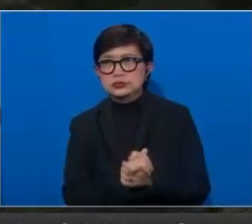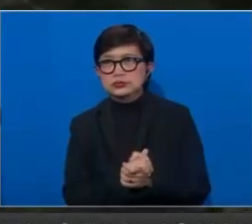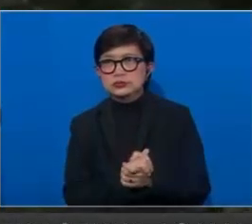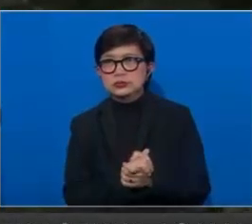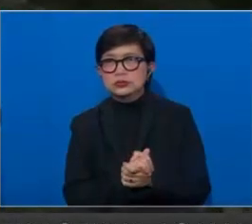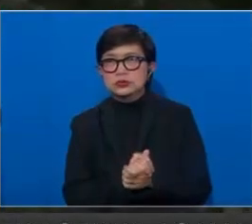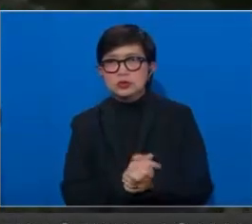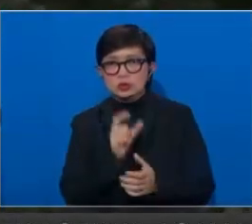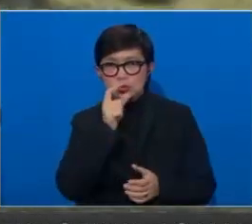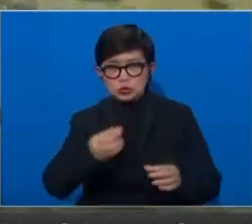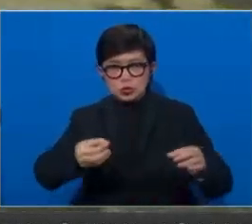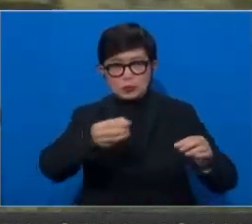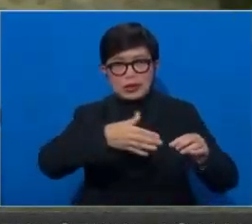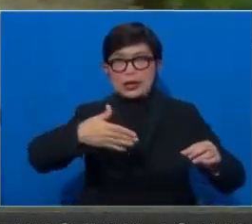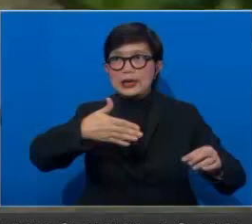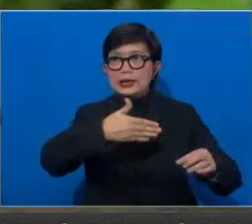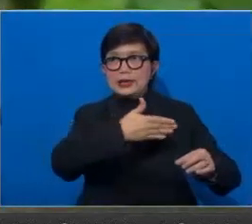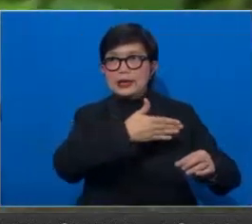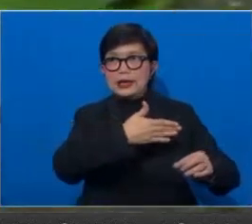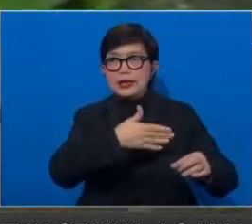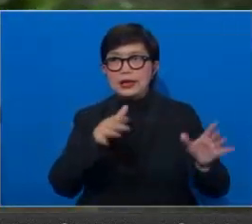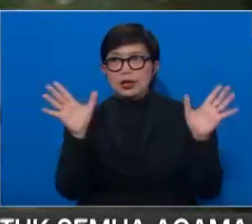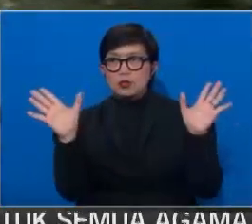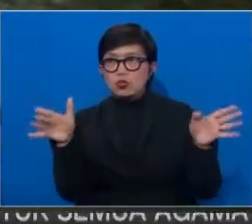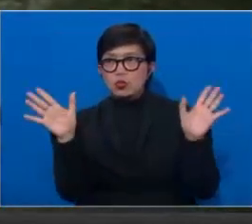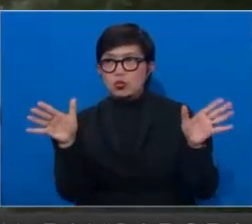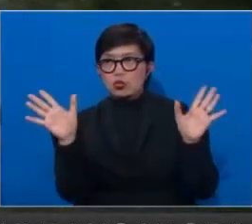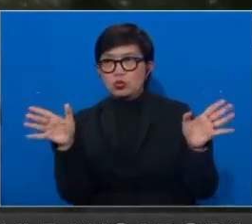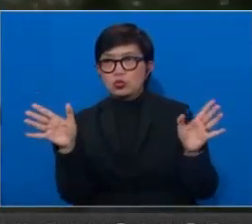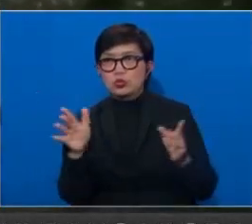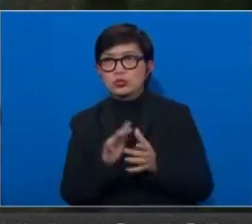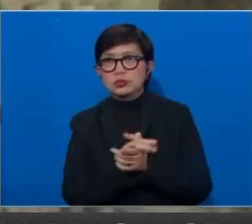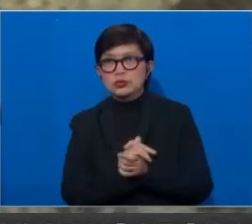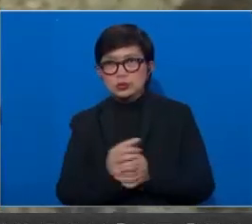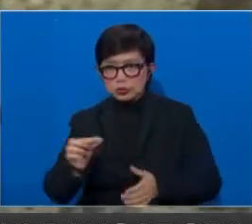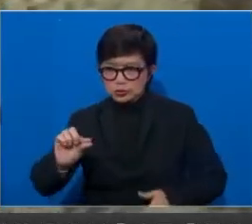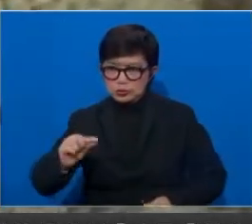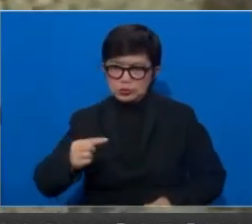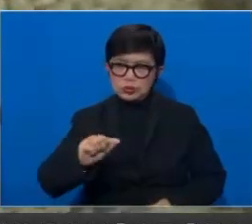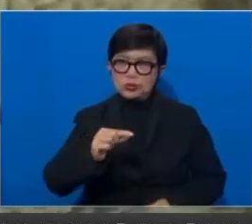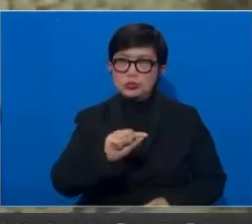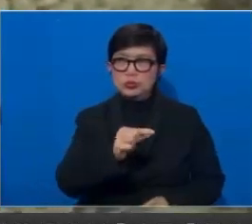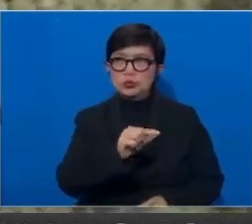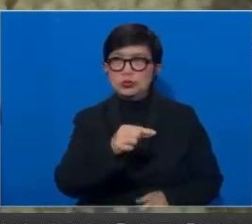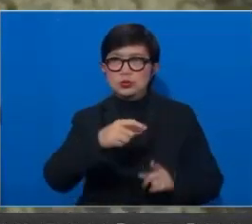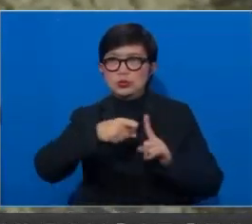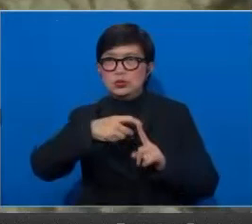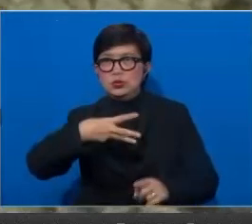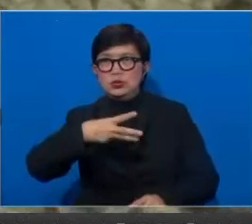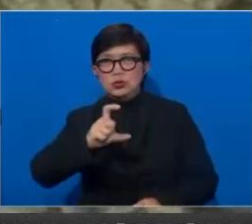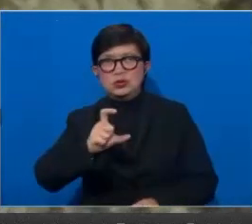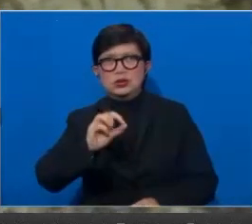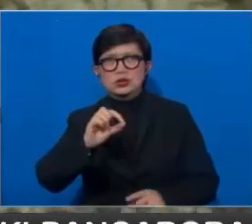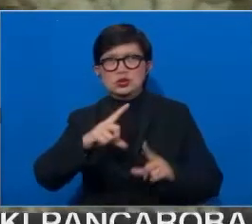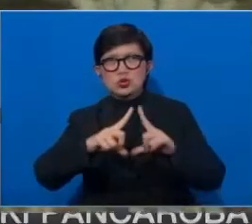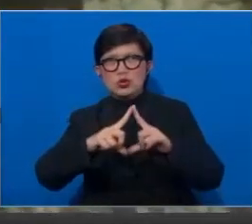ikan predator, burung hingga reptil ini menjadi ladang cuan untuk Eka Wahyudi dan Nita Amelia. Warga Kelurahan Karang 2, Kecamatan